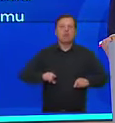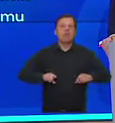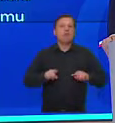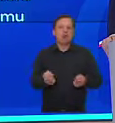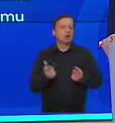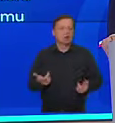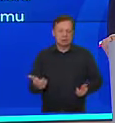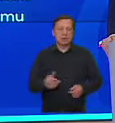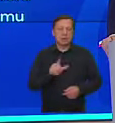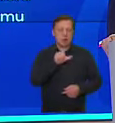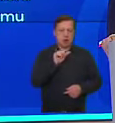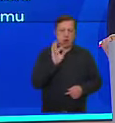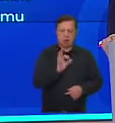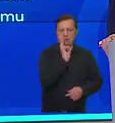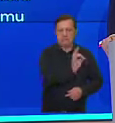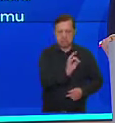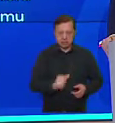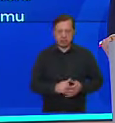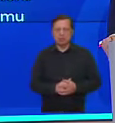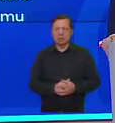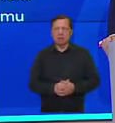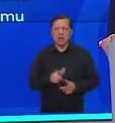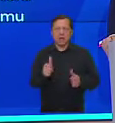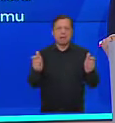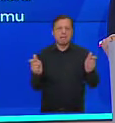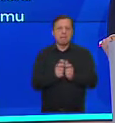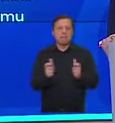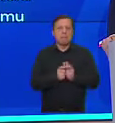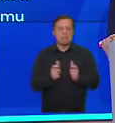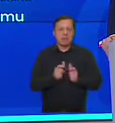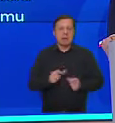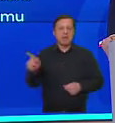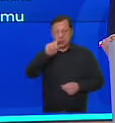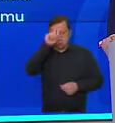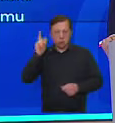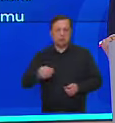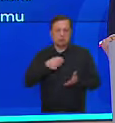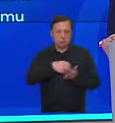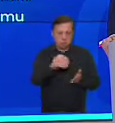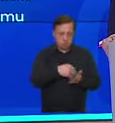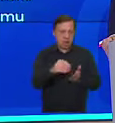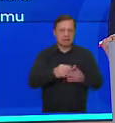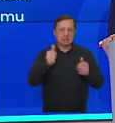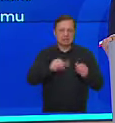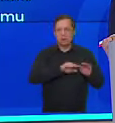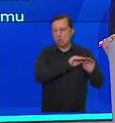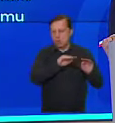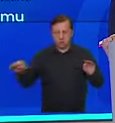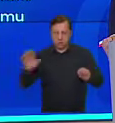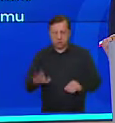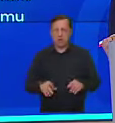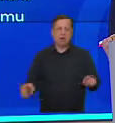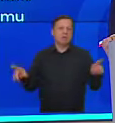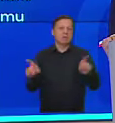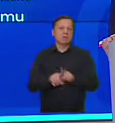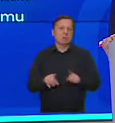zorganizowana z udziałem Polskich Linii Lotniczych LOT. Te bilety są przez pasażerów opłacane stawką ryczałtową, ale są również